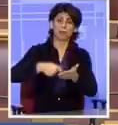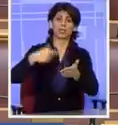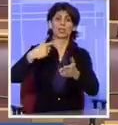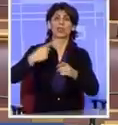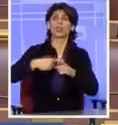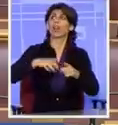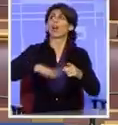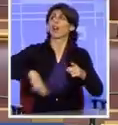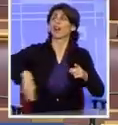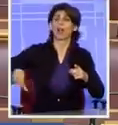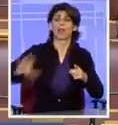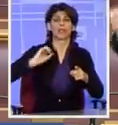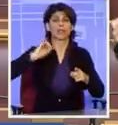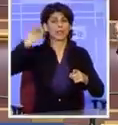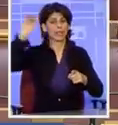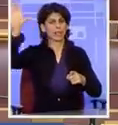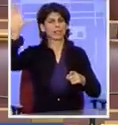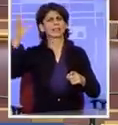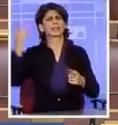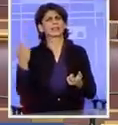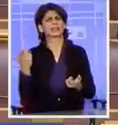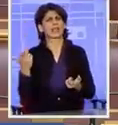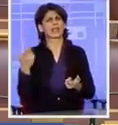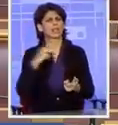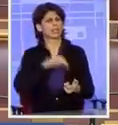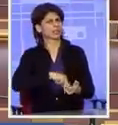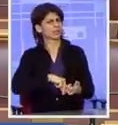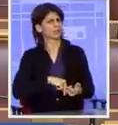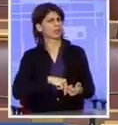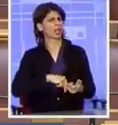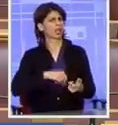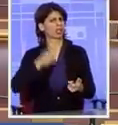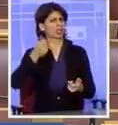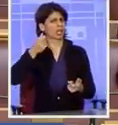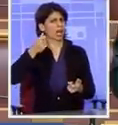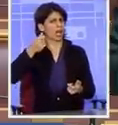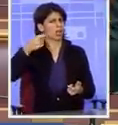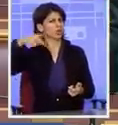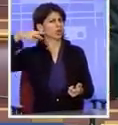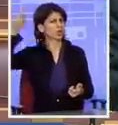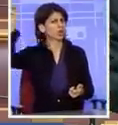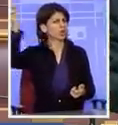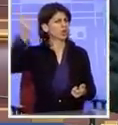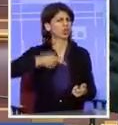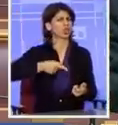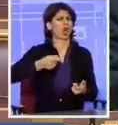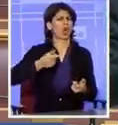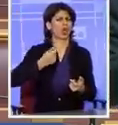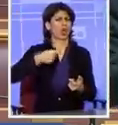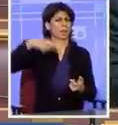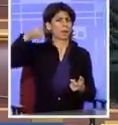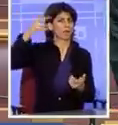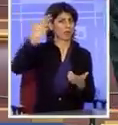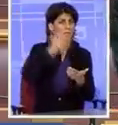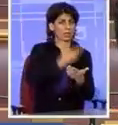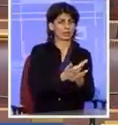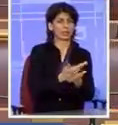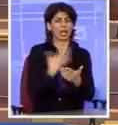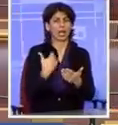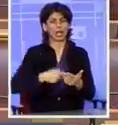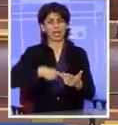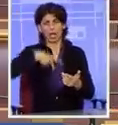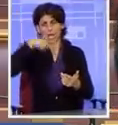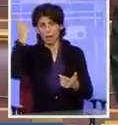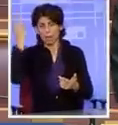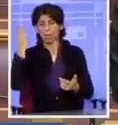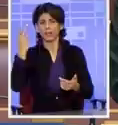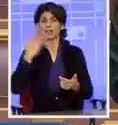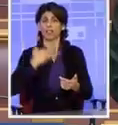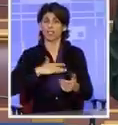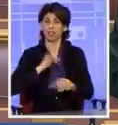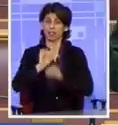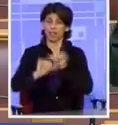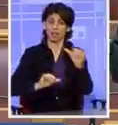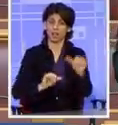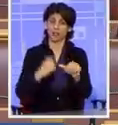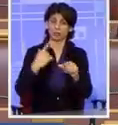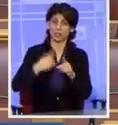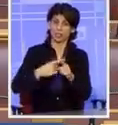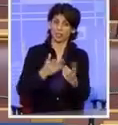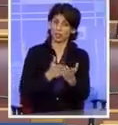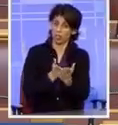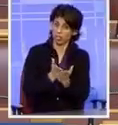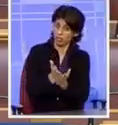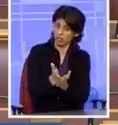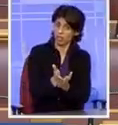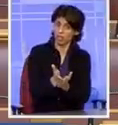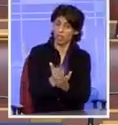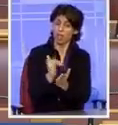συμφέροντα τοκογλύφων, δανειστών, οι οποίοι έχουν απαιτήσεις ακόμα και να αλλάξουμε το δίκαιο το ελληνικό,